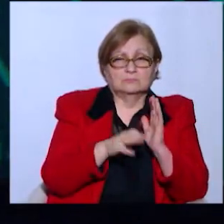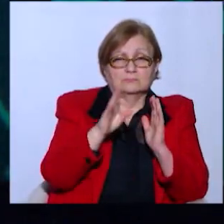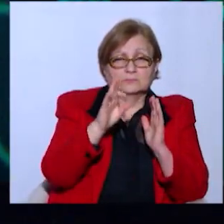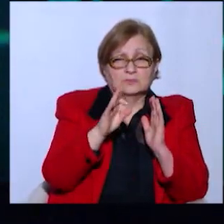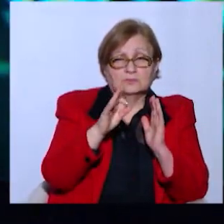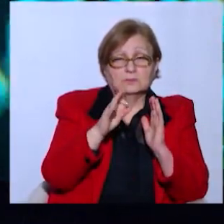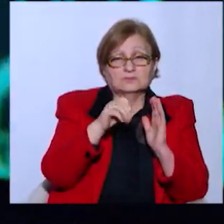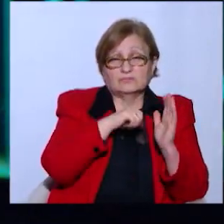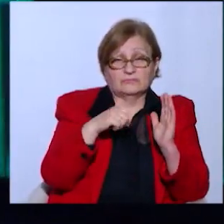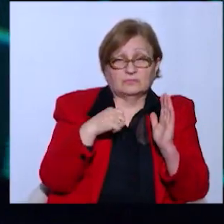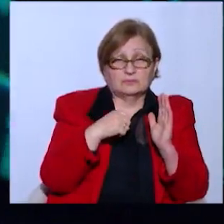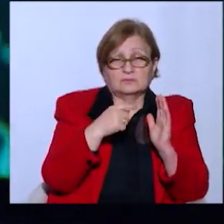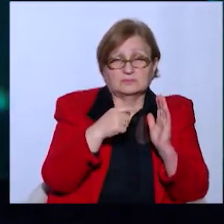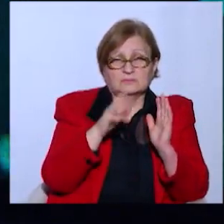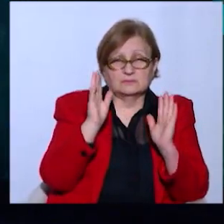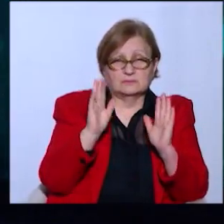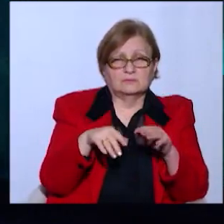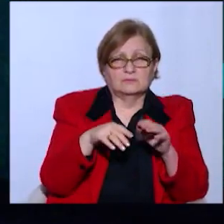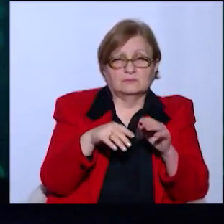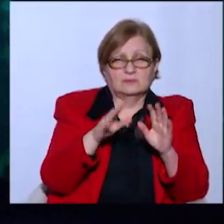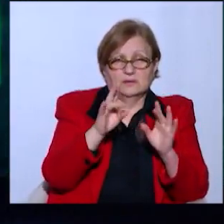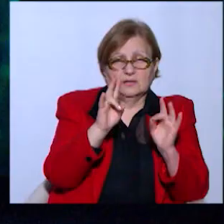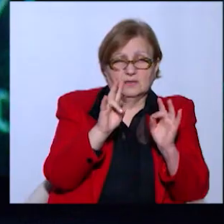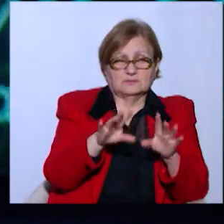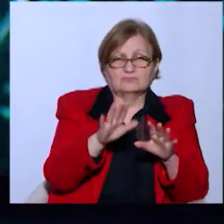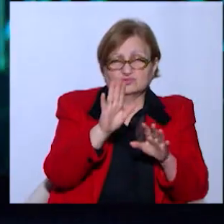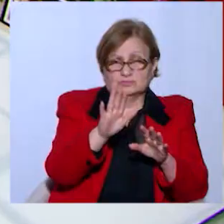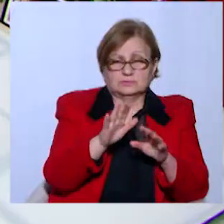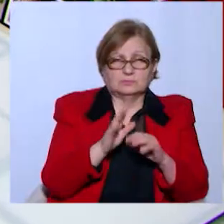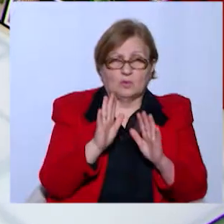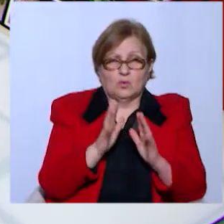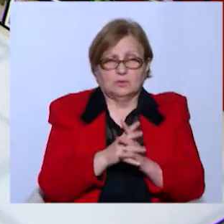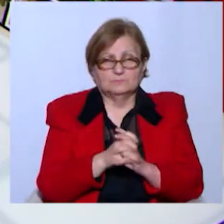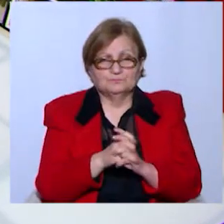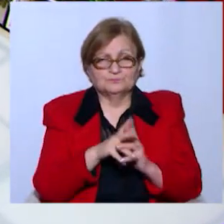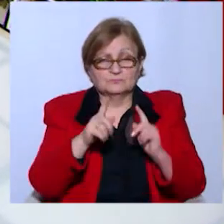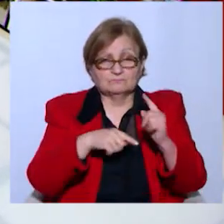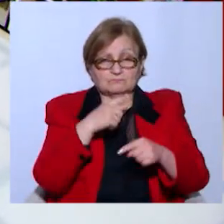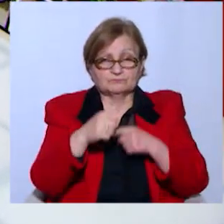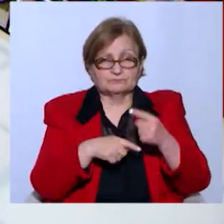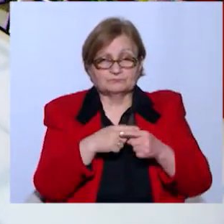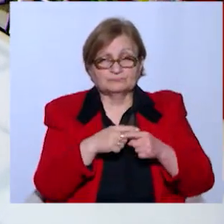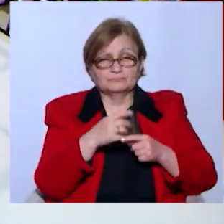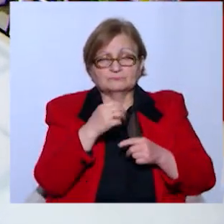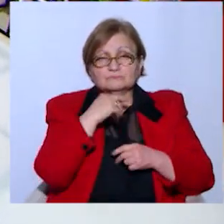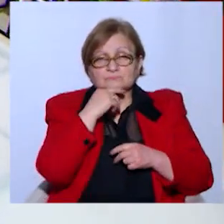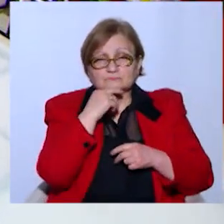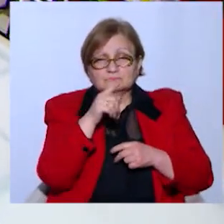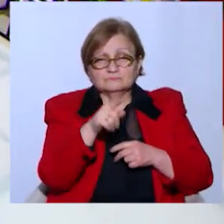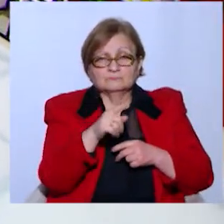და არ დავწეროთ. Q-ხარისხად 4 დაგჭირდება მოკლედ ხოლოდ. შემდეგ 4 წევრსაც რო დავაკვირდეთ, ეს